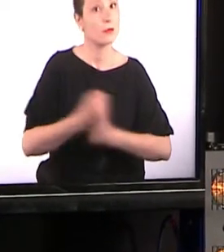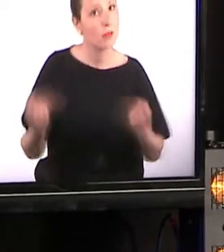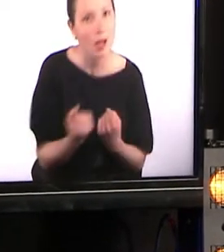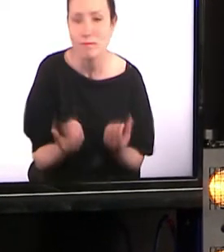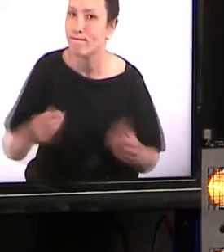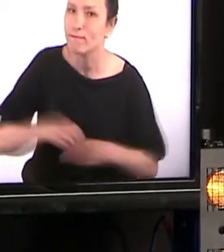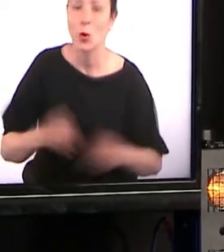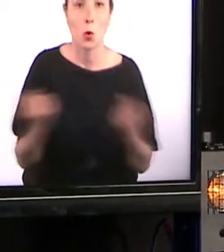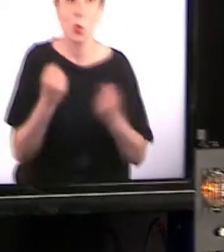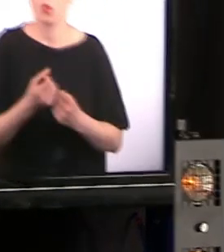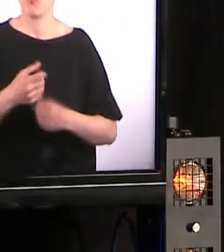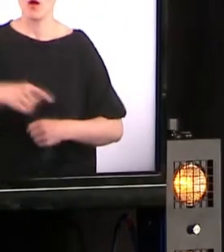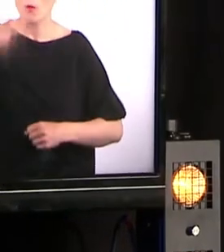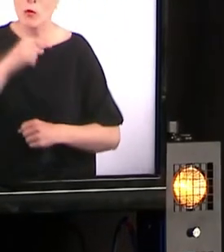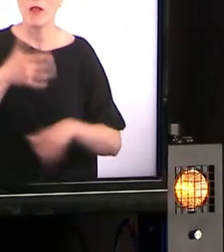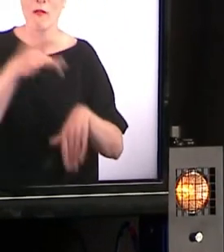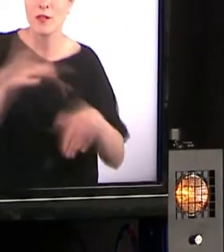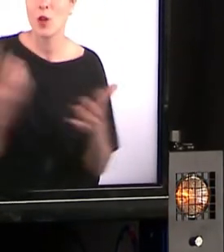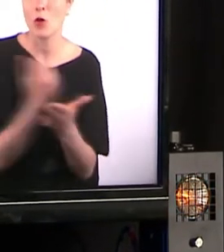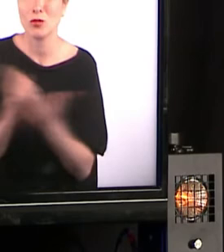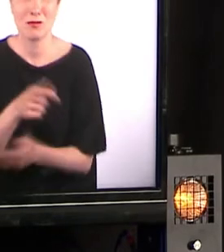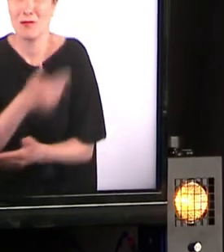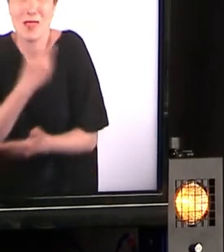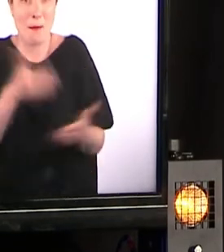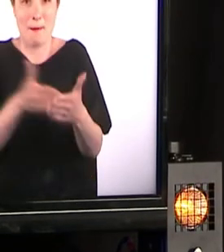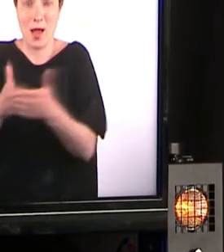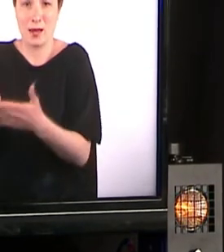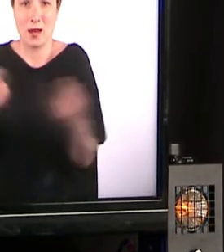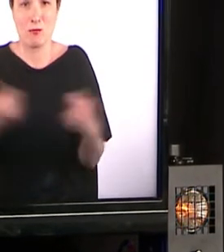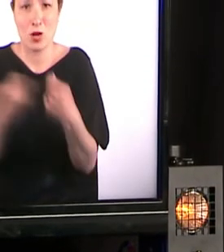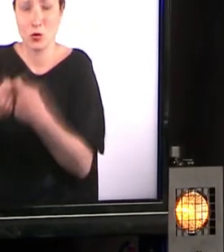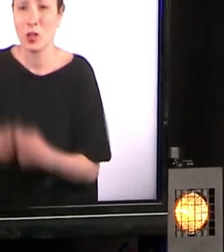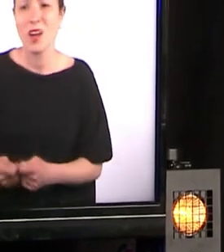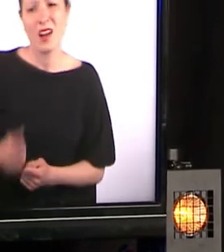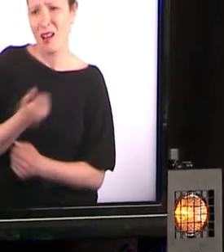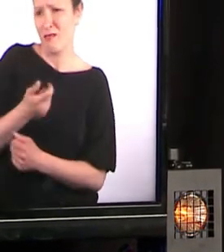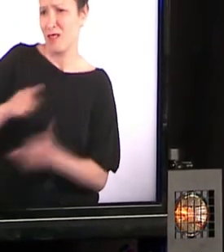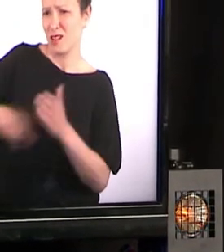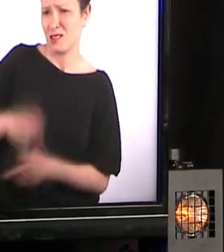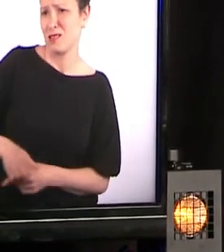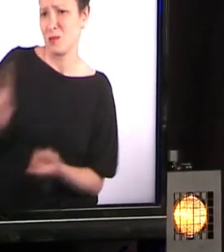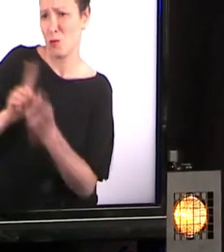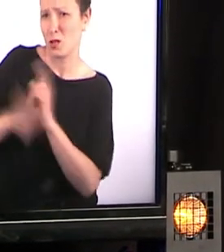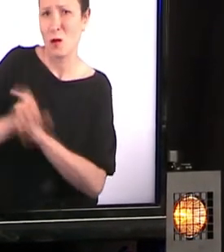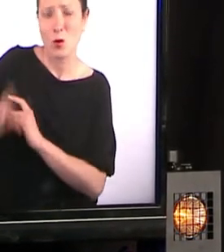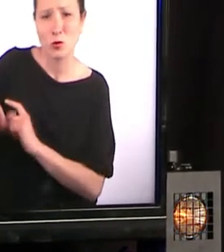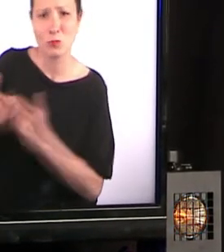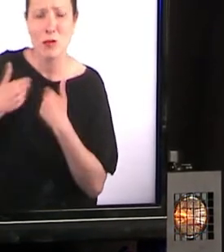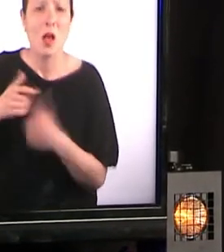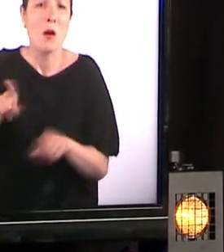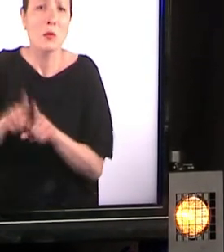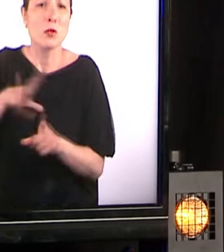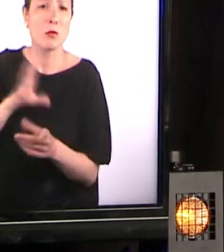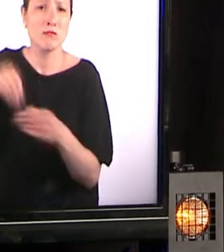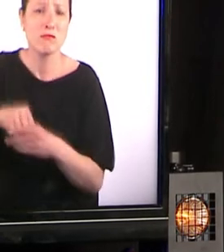świetne wyniki. I dla nich nie ma przeszkód, a niejednokrotnie spotykam, bo też byłem w szkołach, gdzie prowadziłem